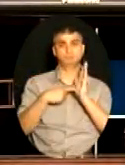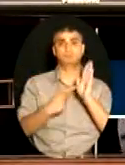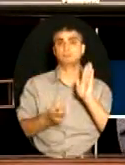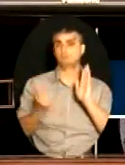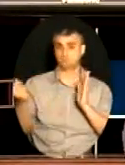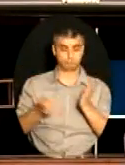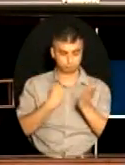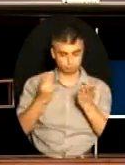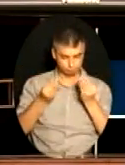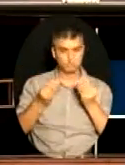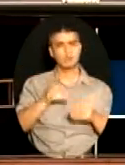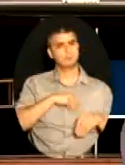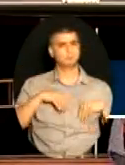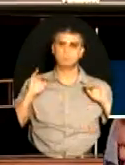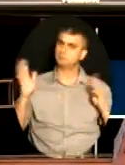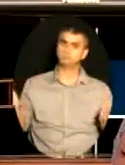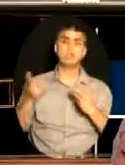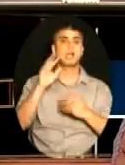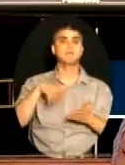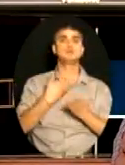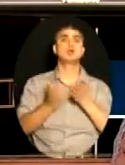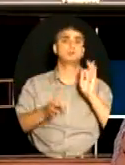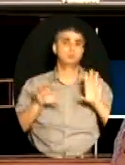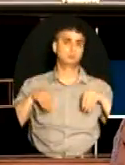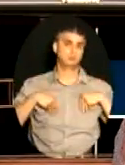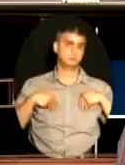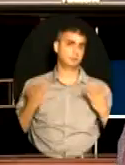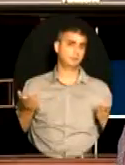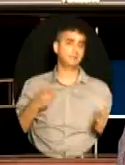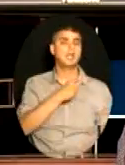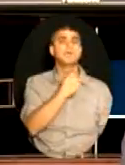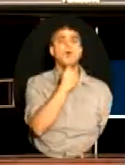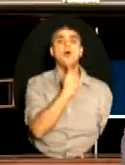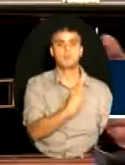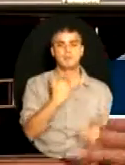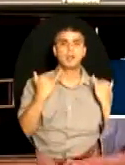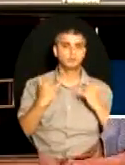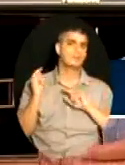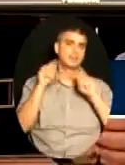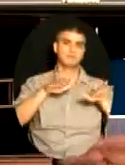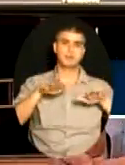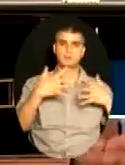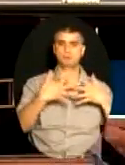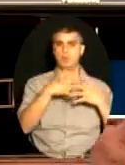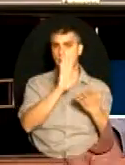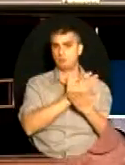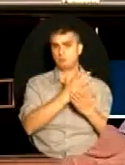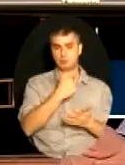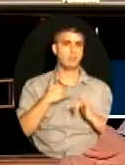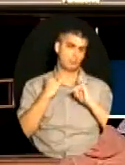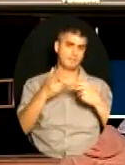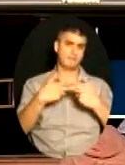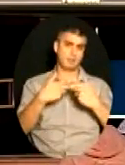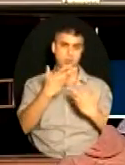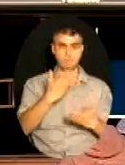פעם. היא נתנה את ברכת הדרך. גם היועץ המשפטי נתן את ברכת הדרך. הם אומרים, כרגע תביא את זה לקבינט. לאישור אנחנו נביא את זה